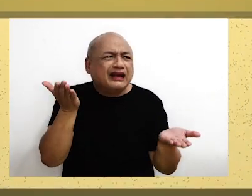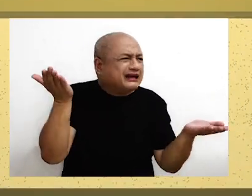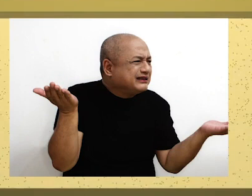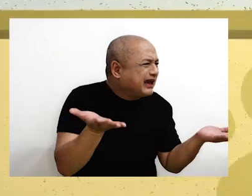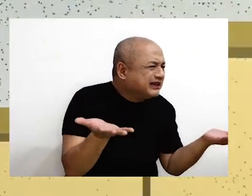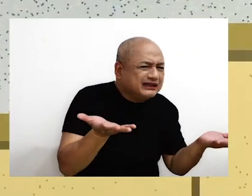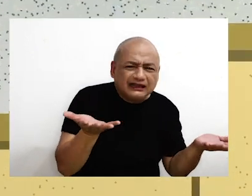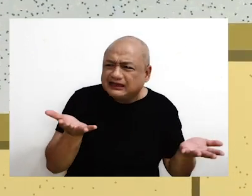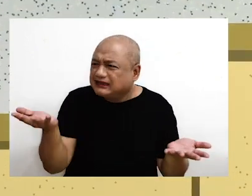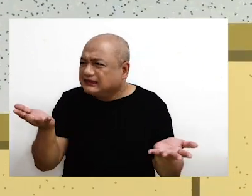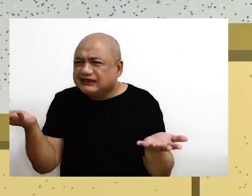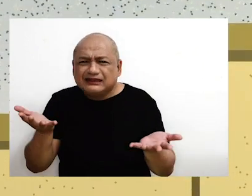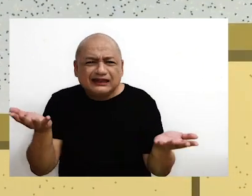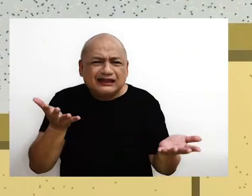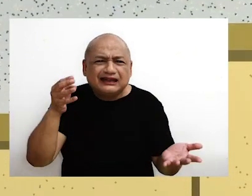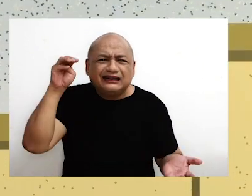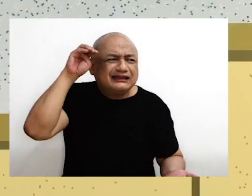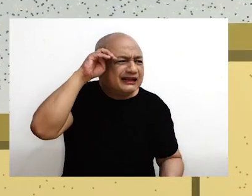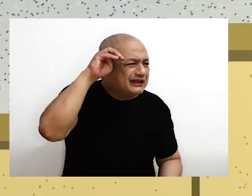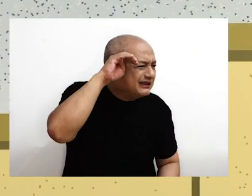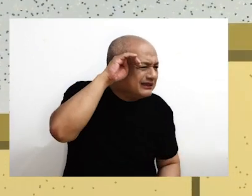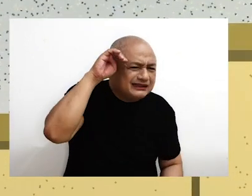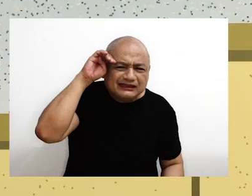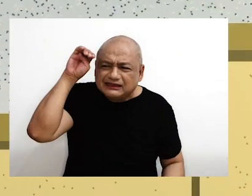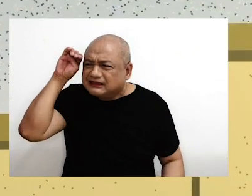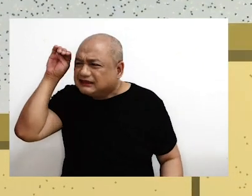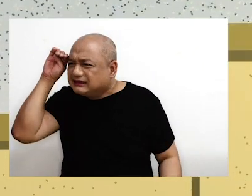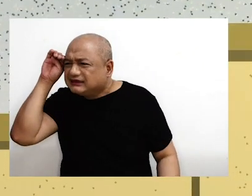Biko! Nasaan ka na?